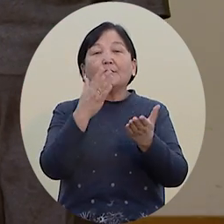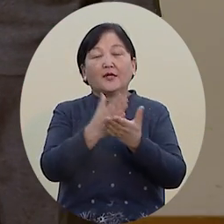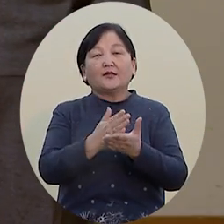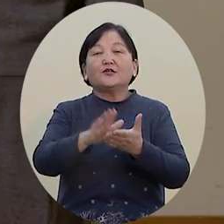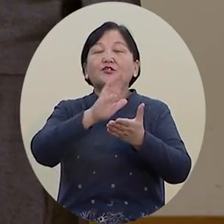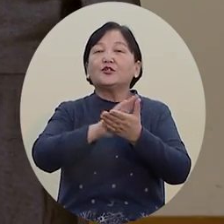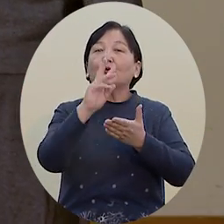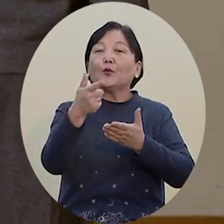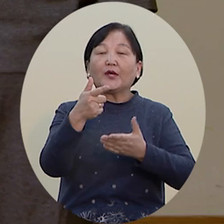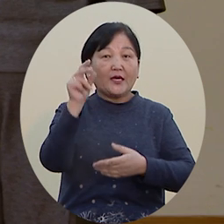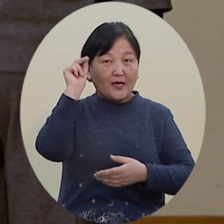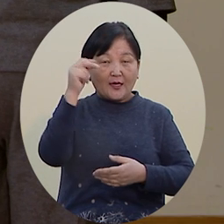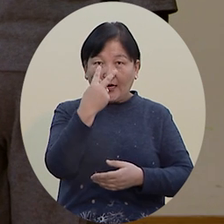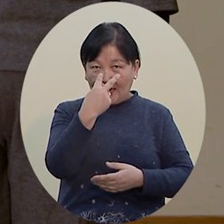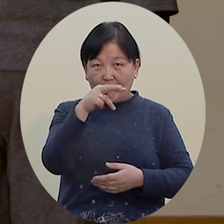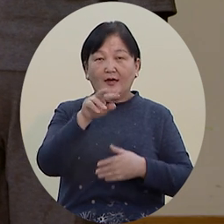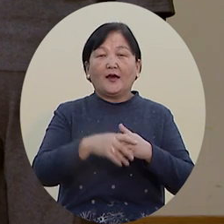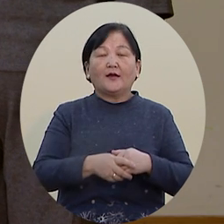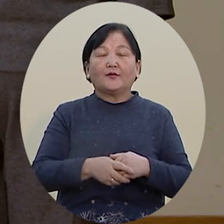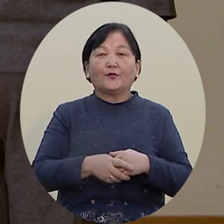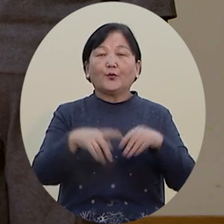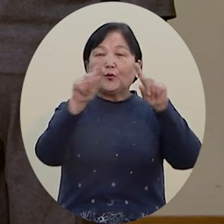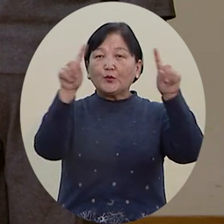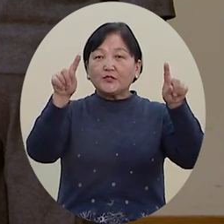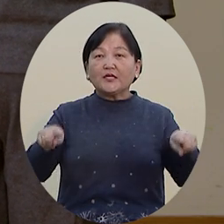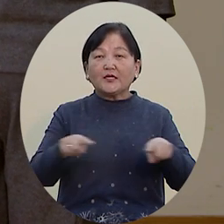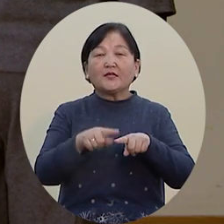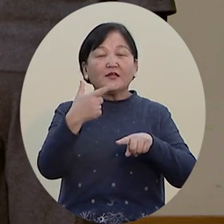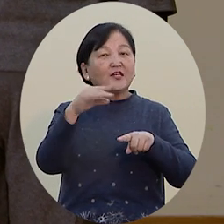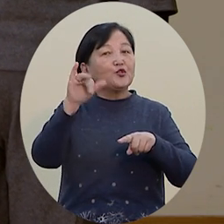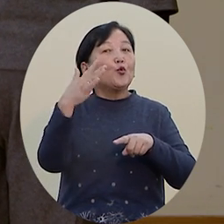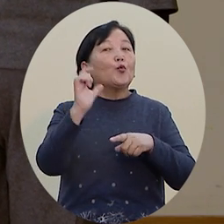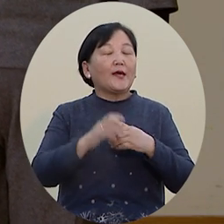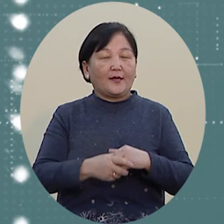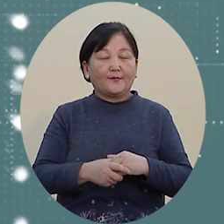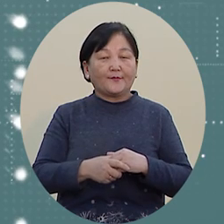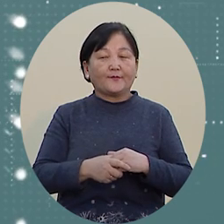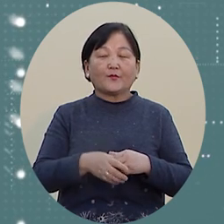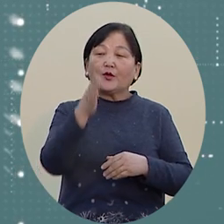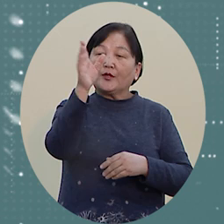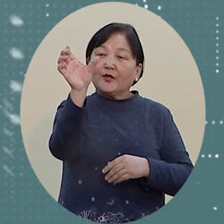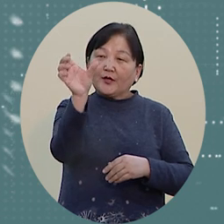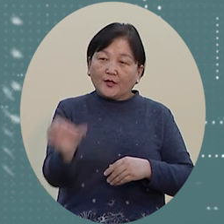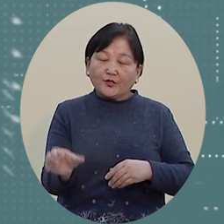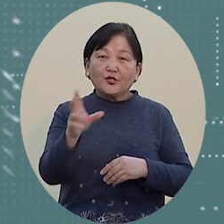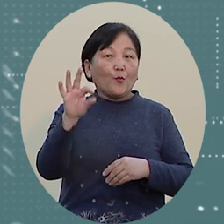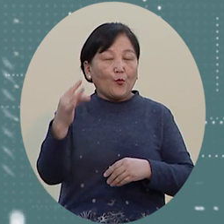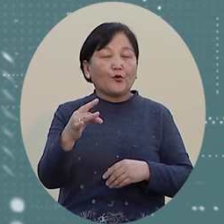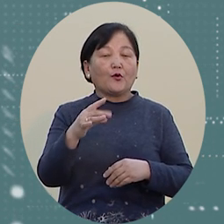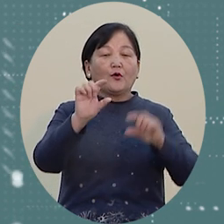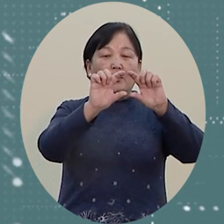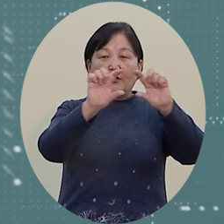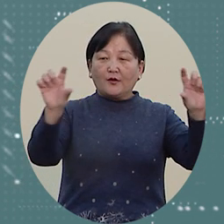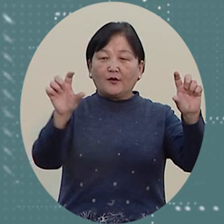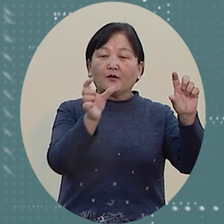үг оръё. За Ер нь хүснэгт гэж яг юу юм бэ гэхэлэр мөр багна